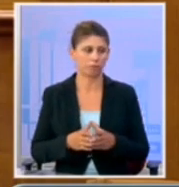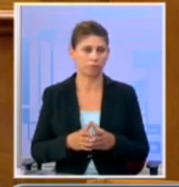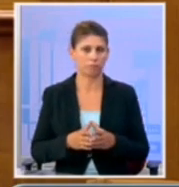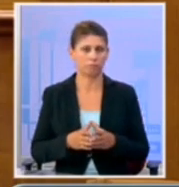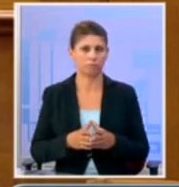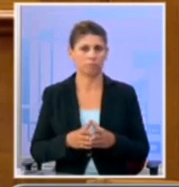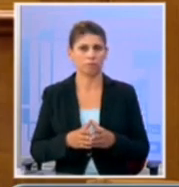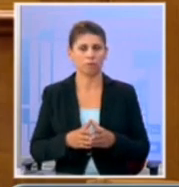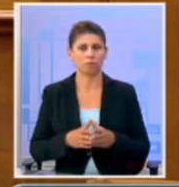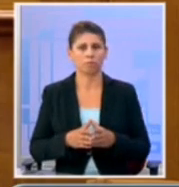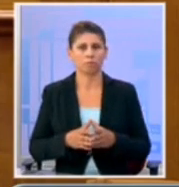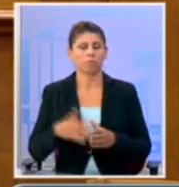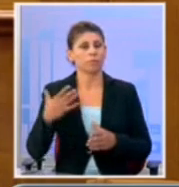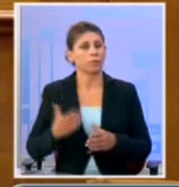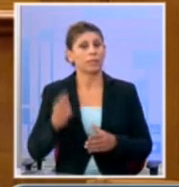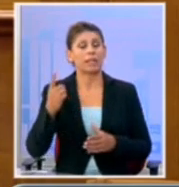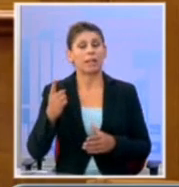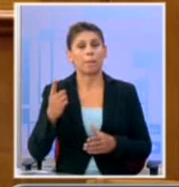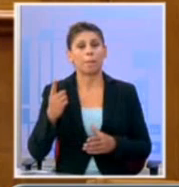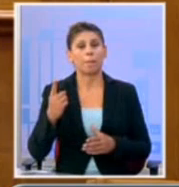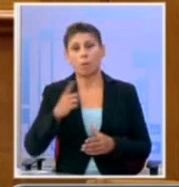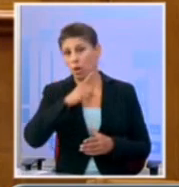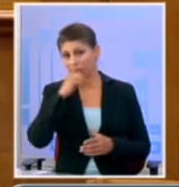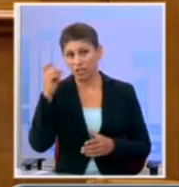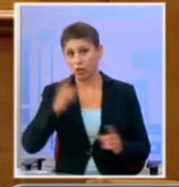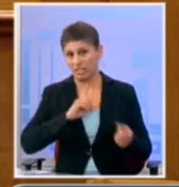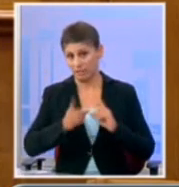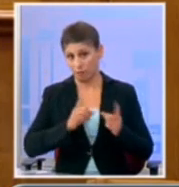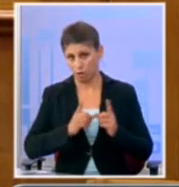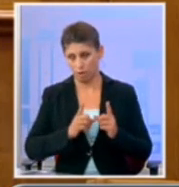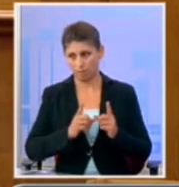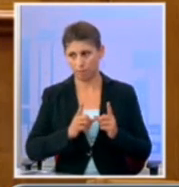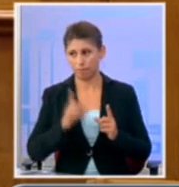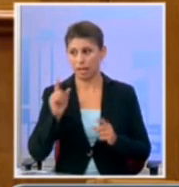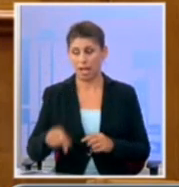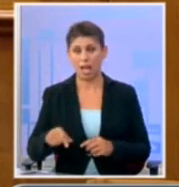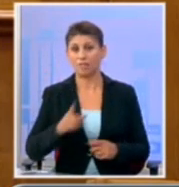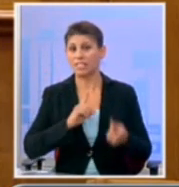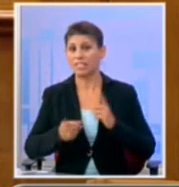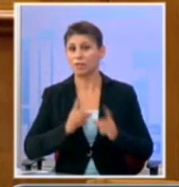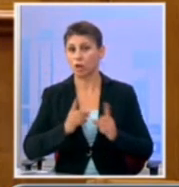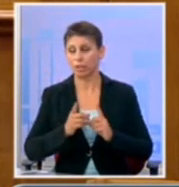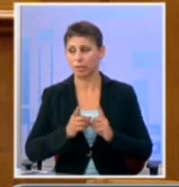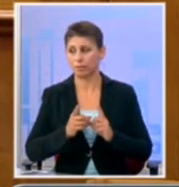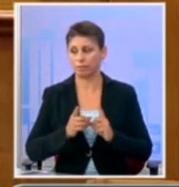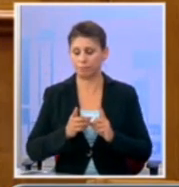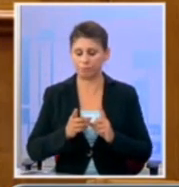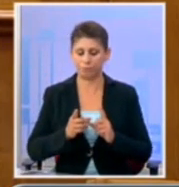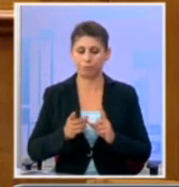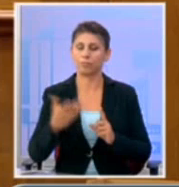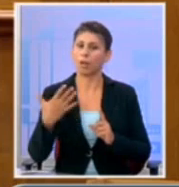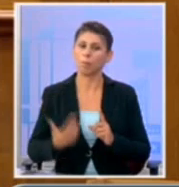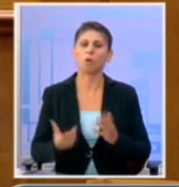Τα θέματα ότι είναι μια πολύ δύσκολη συμφωνία, μια συμφωνία που έχει